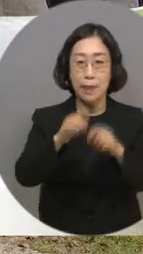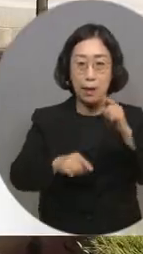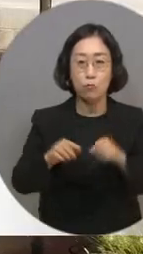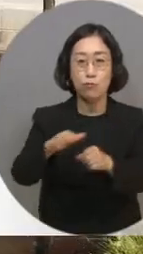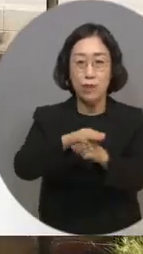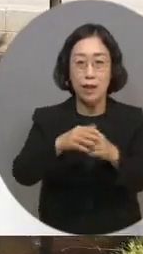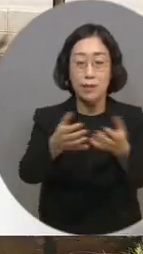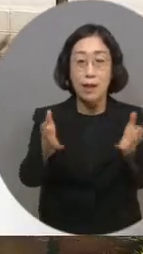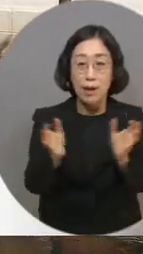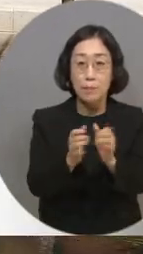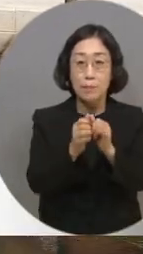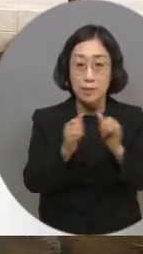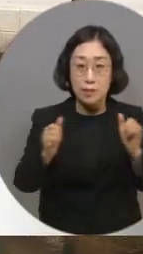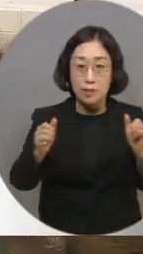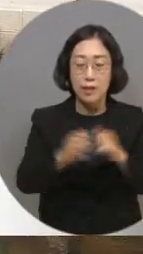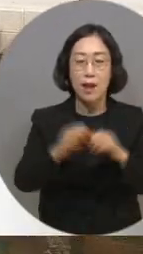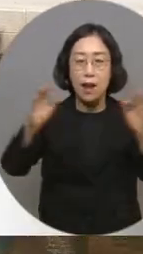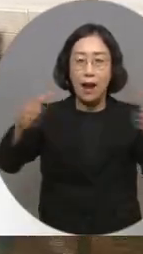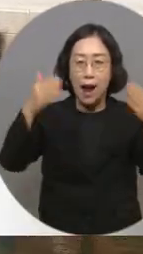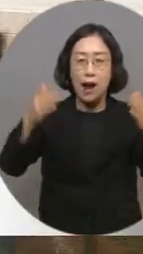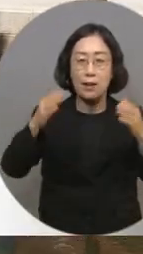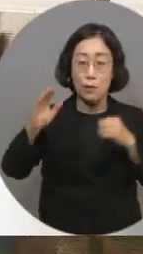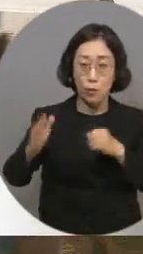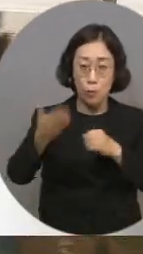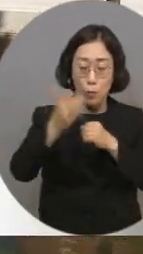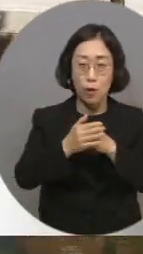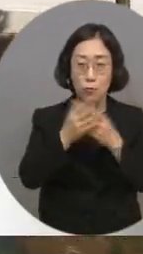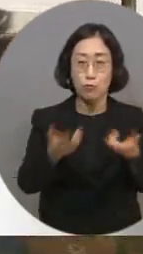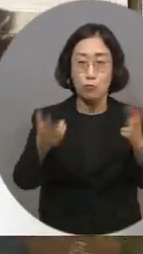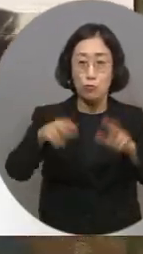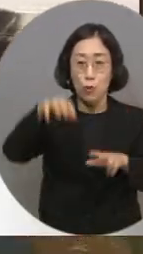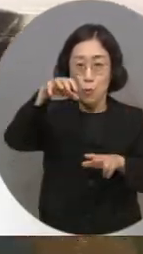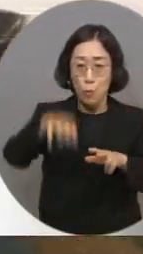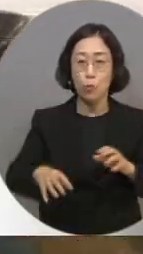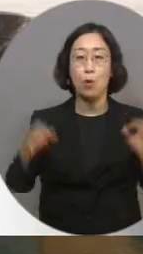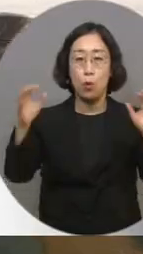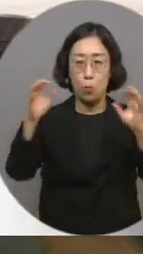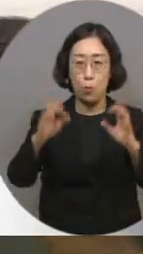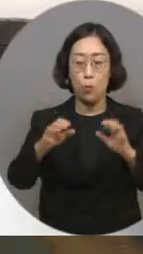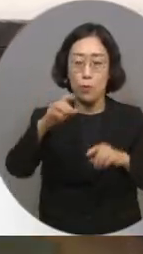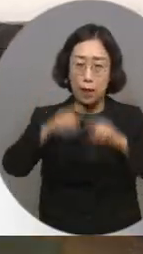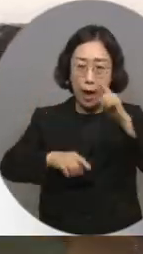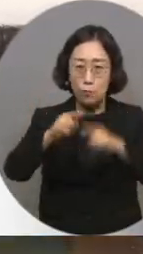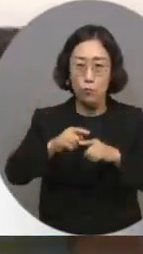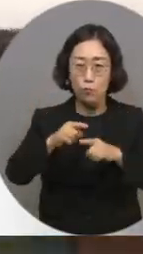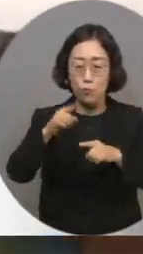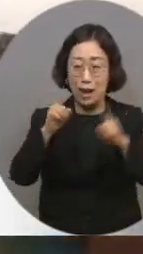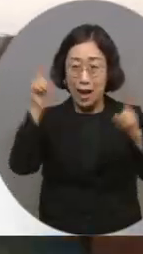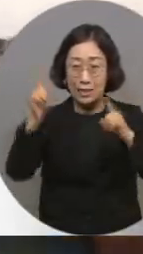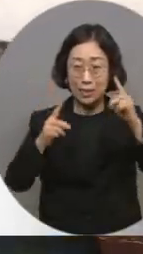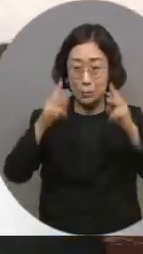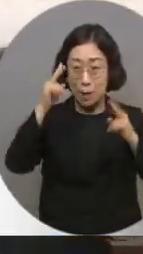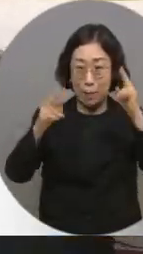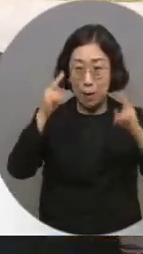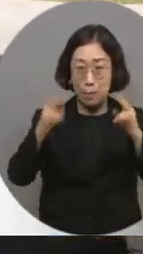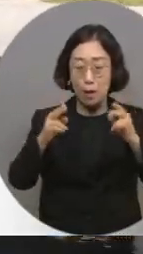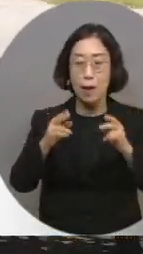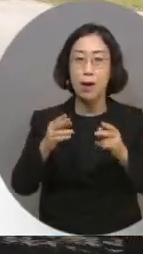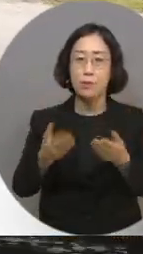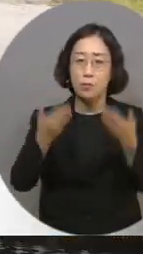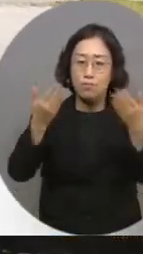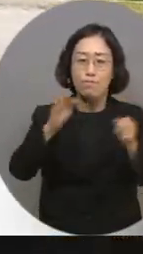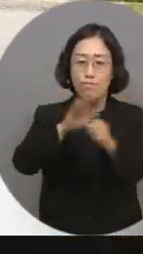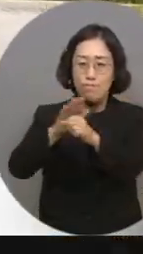사랑꾼들이 가을을 맞이해 순천만 국고장원에서 수목 전정봉사로 굵은 땀방울을